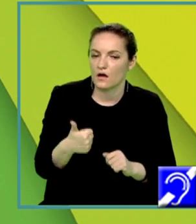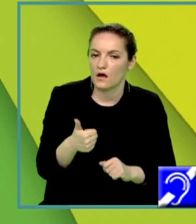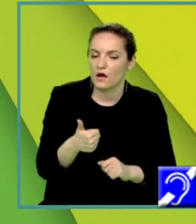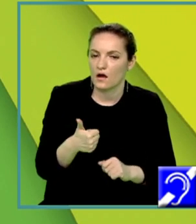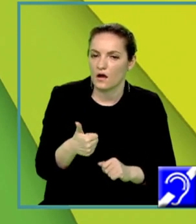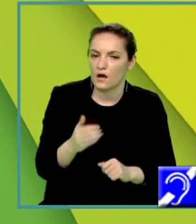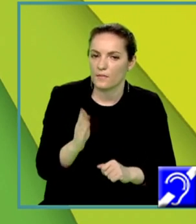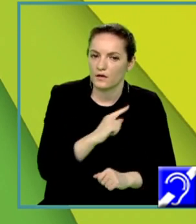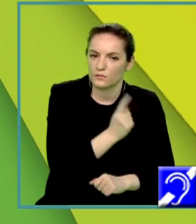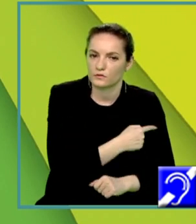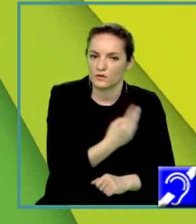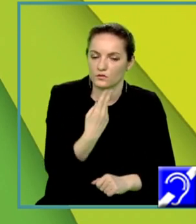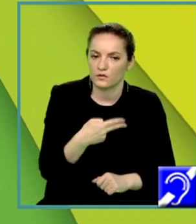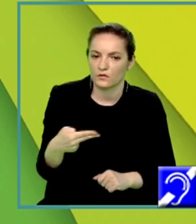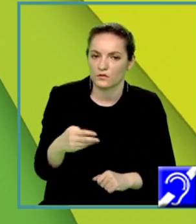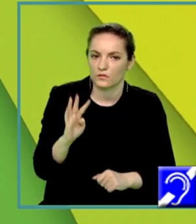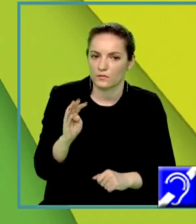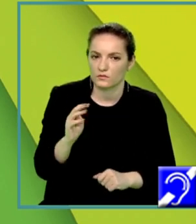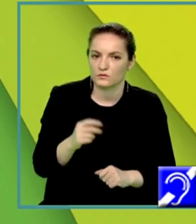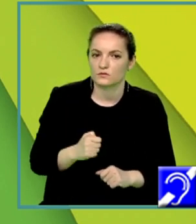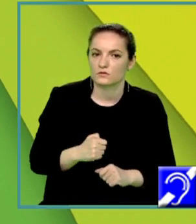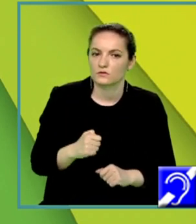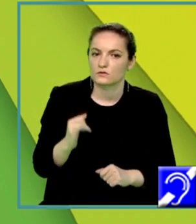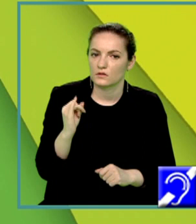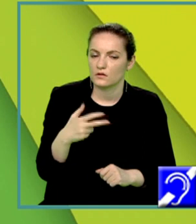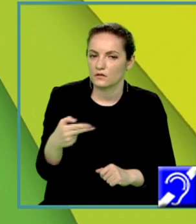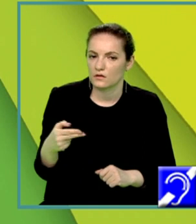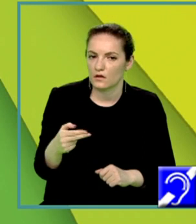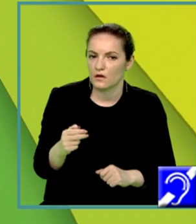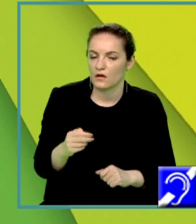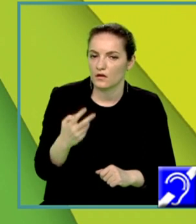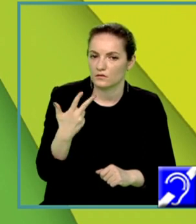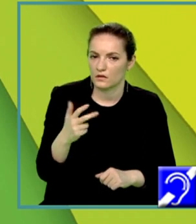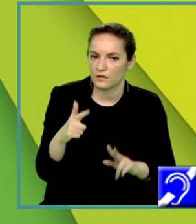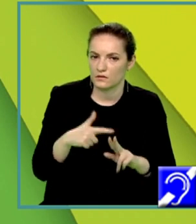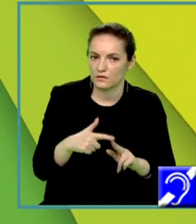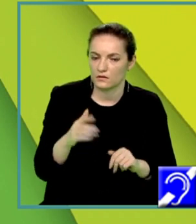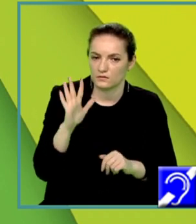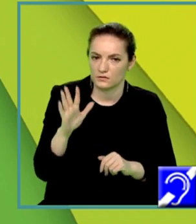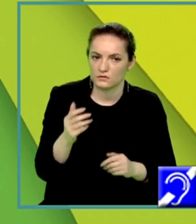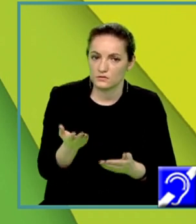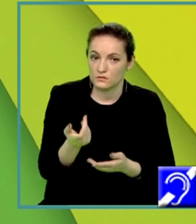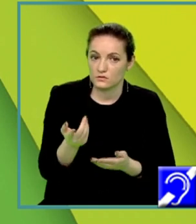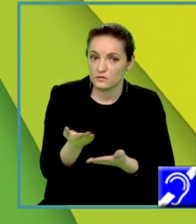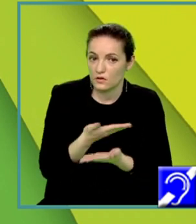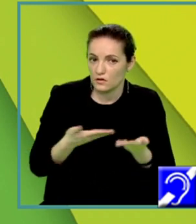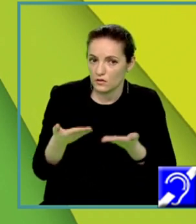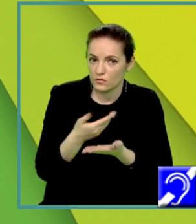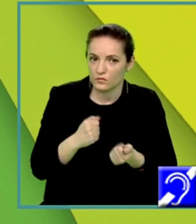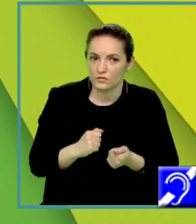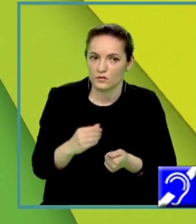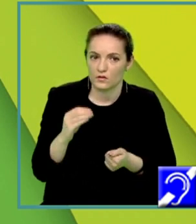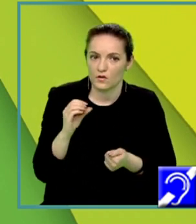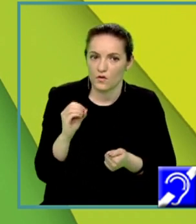Deci, ipotenuza AB va fi egală cu 3 radicali din 5. Înlocuind în formula OP egal